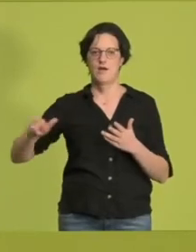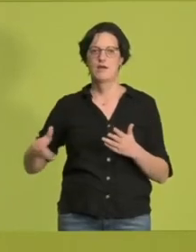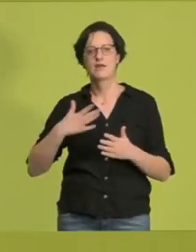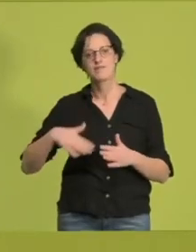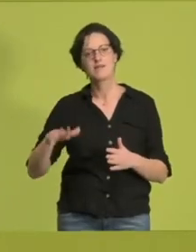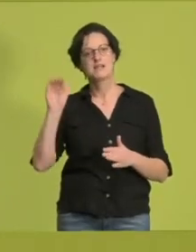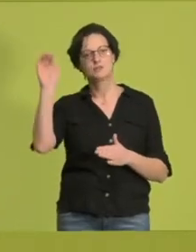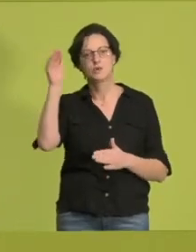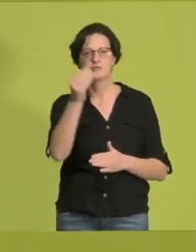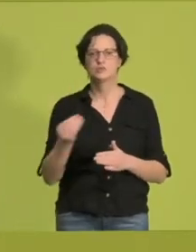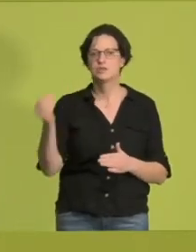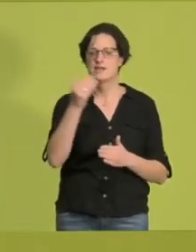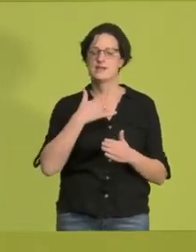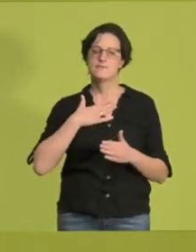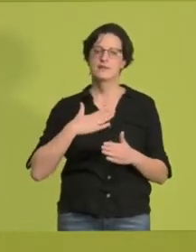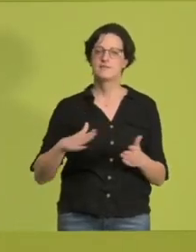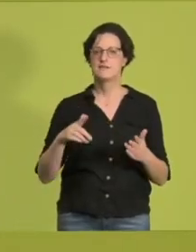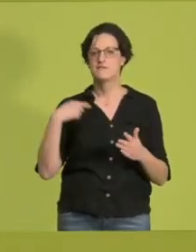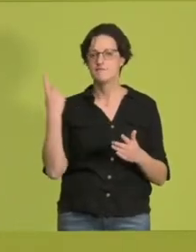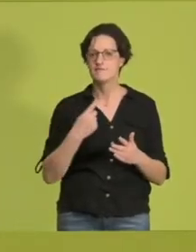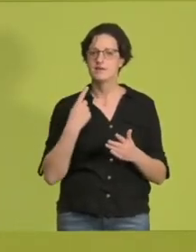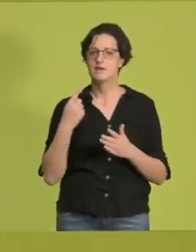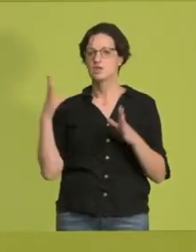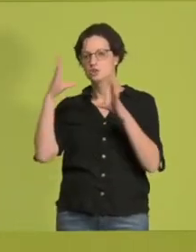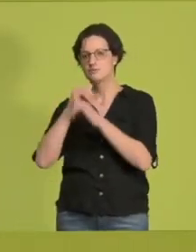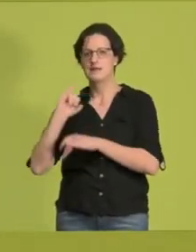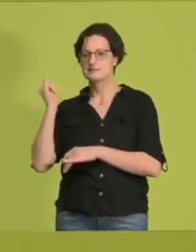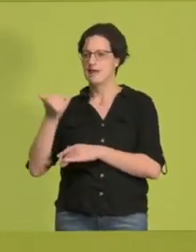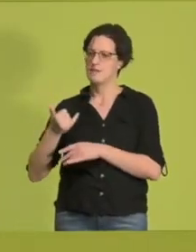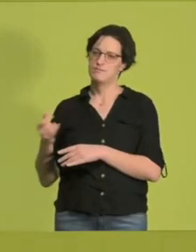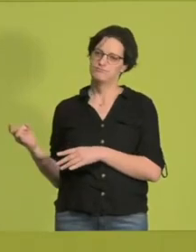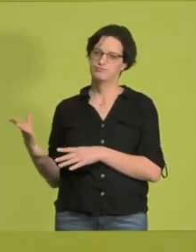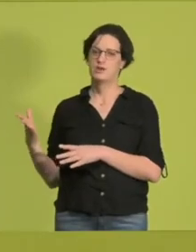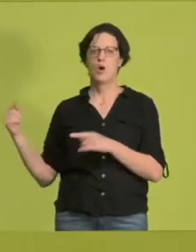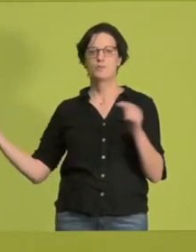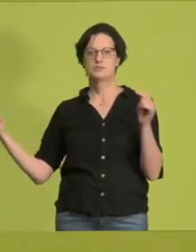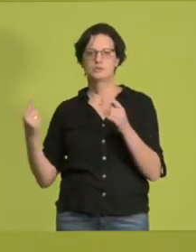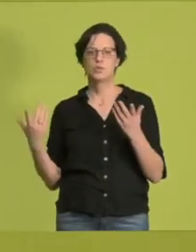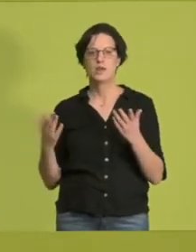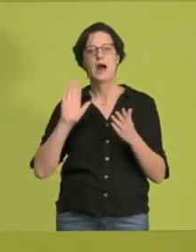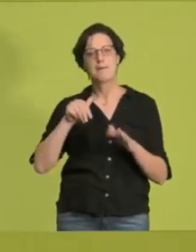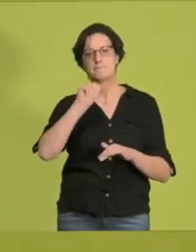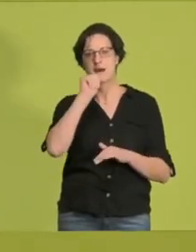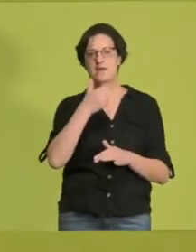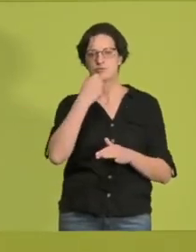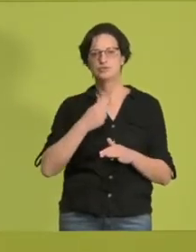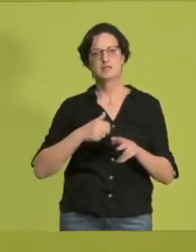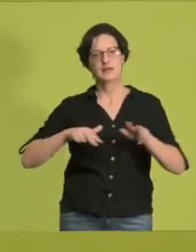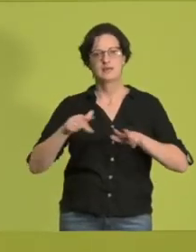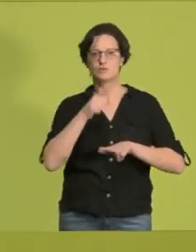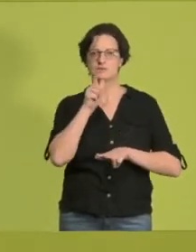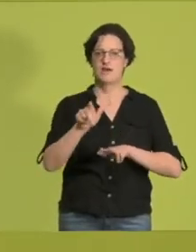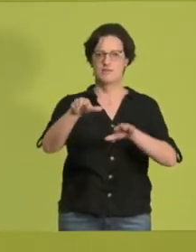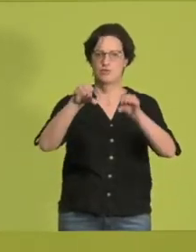zukunft gestalten ich möchte dass wir schwarz-gelb in die opposition schicken und dass wir ab mai regierungsverantwortung in nordrhein